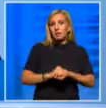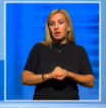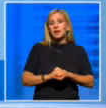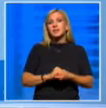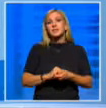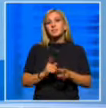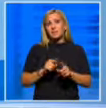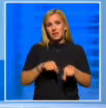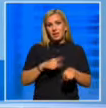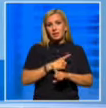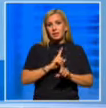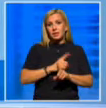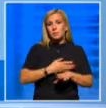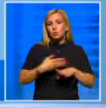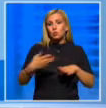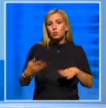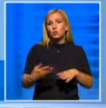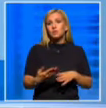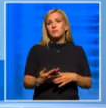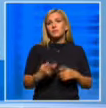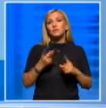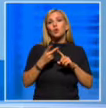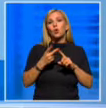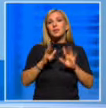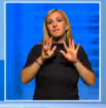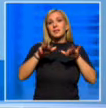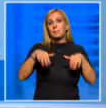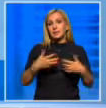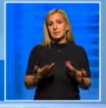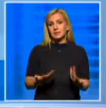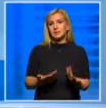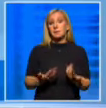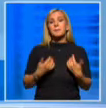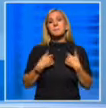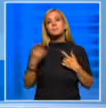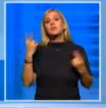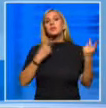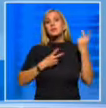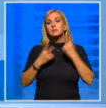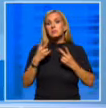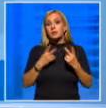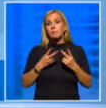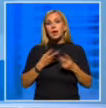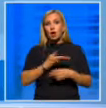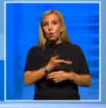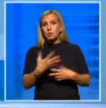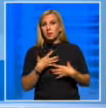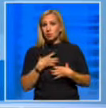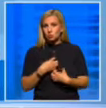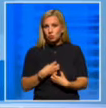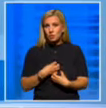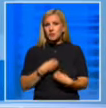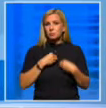продължи сглобката с втория етап от 9 месеца. Така че разбираме, че хората бяха разочаровани, почувстваха